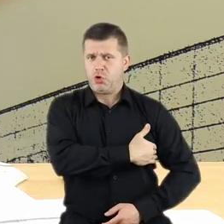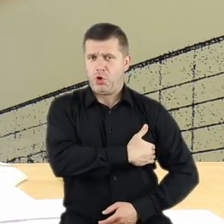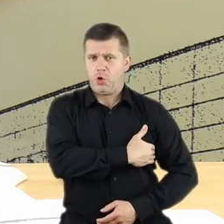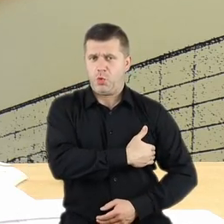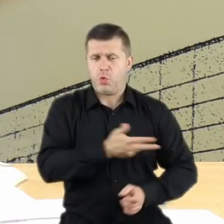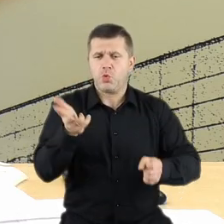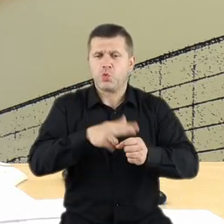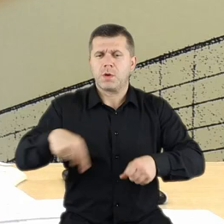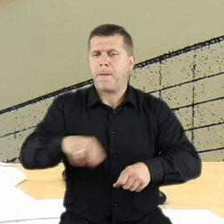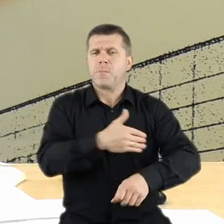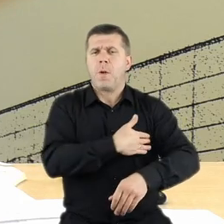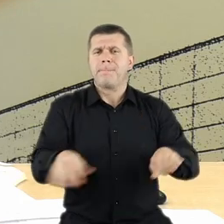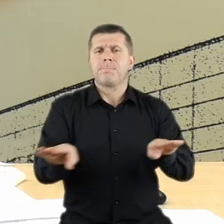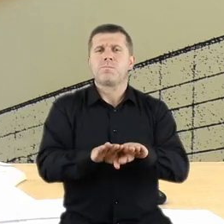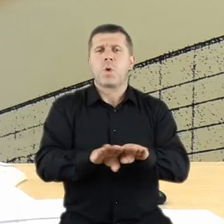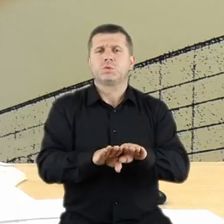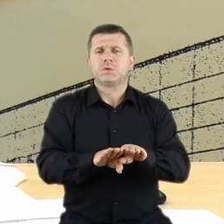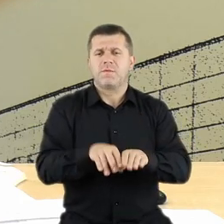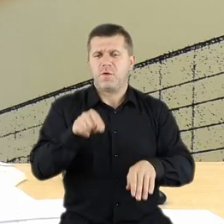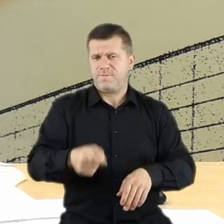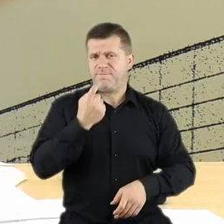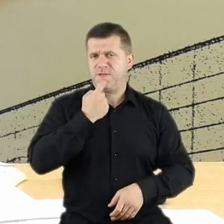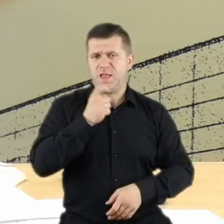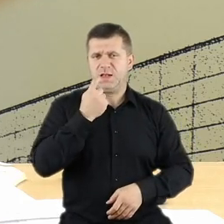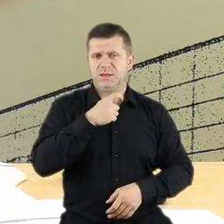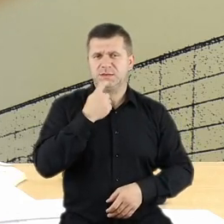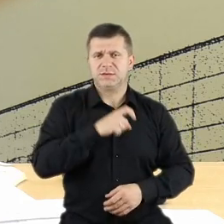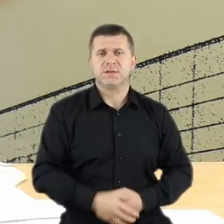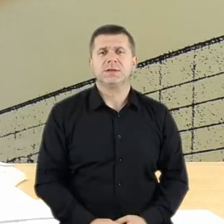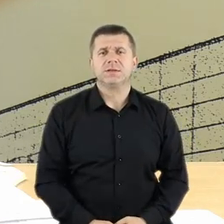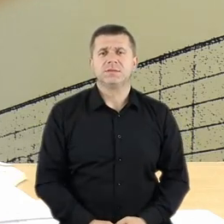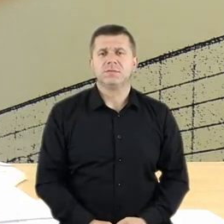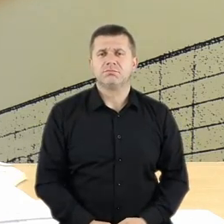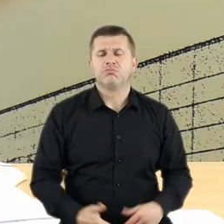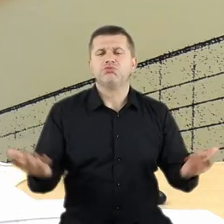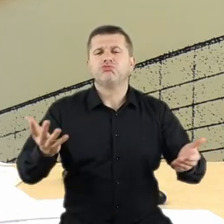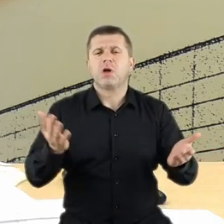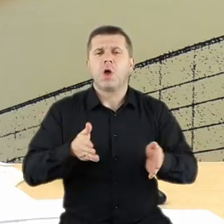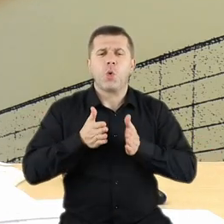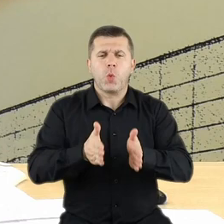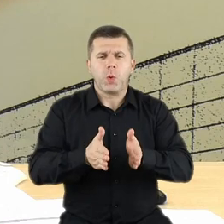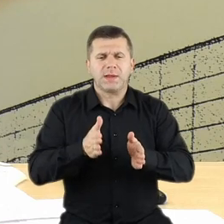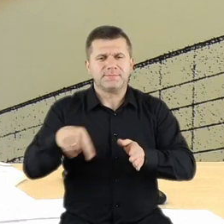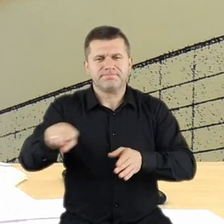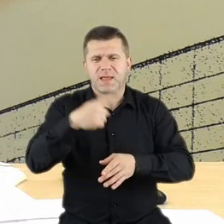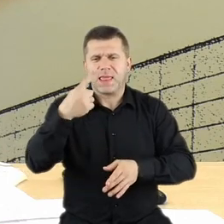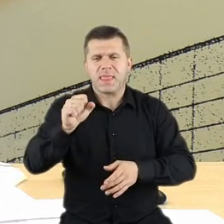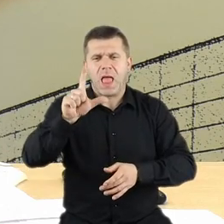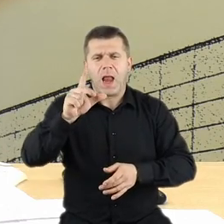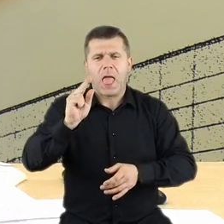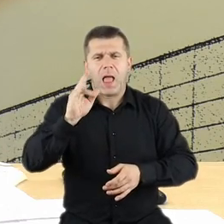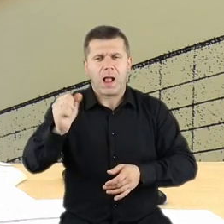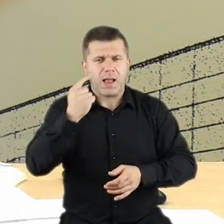której szkoły podstawowej w Kielcach gdzieś tam jak ulica Daleka chyba